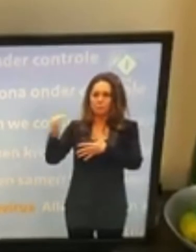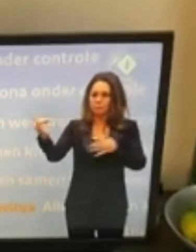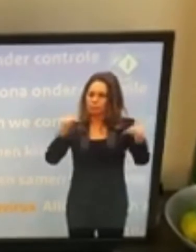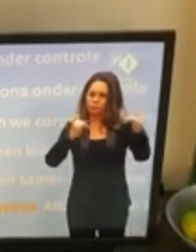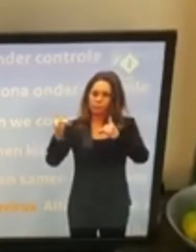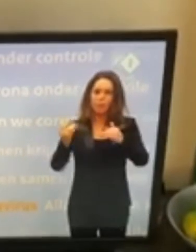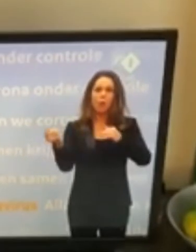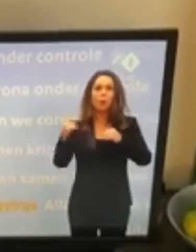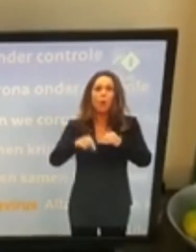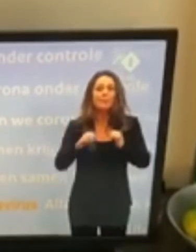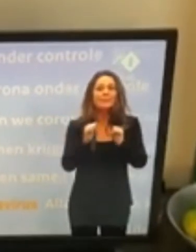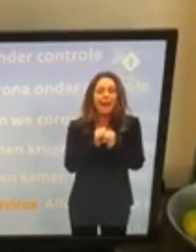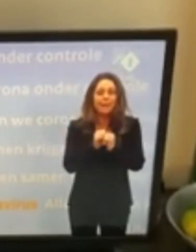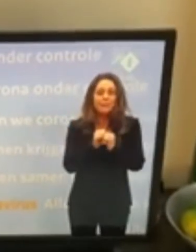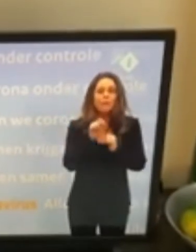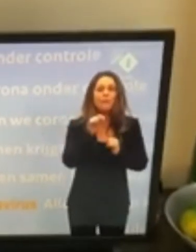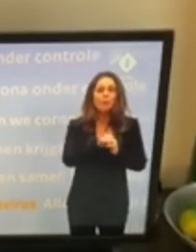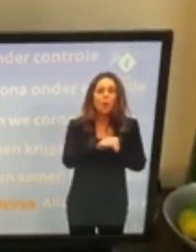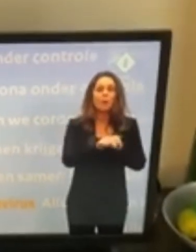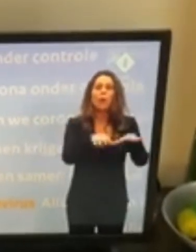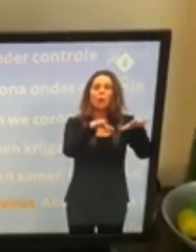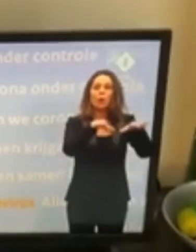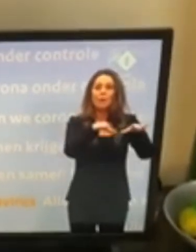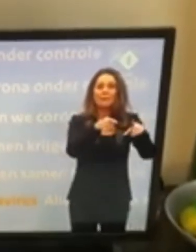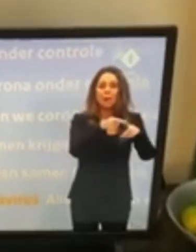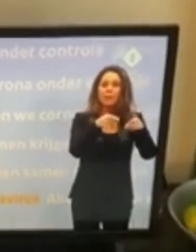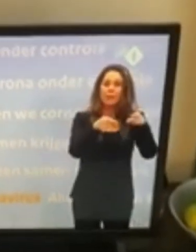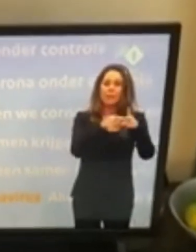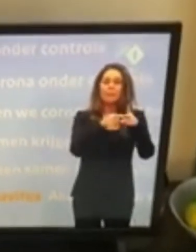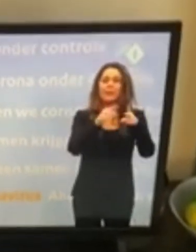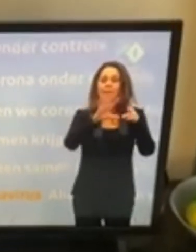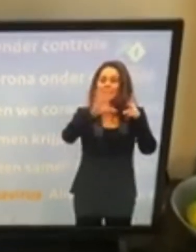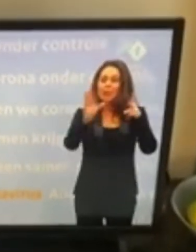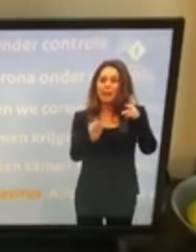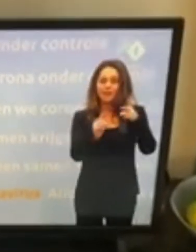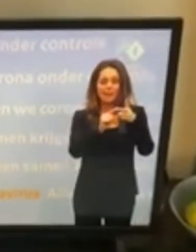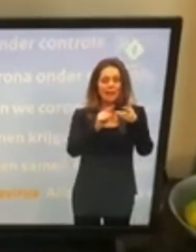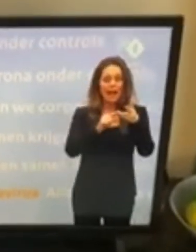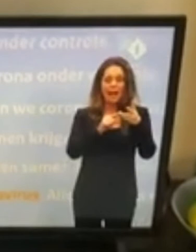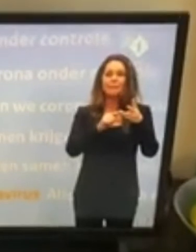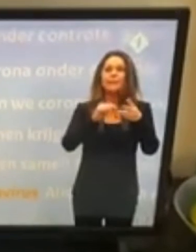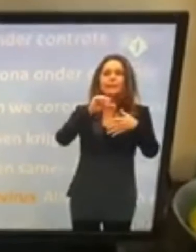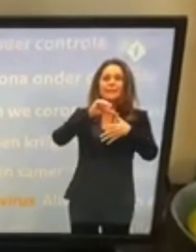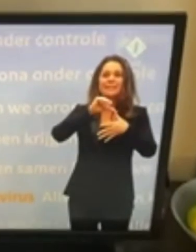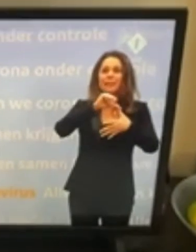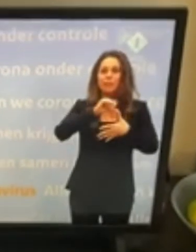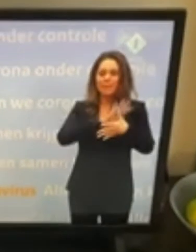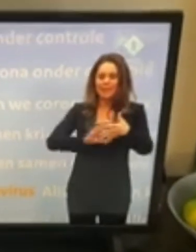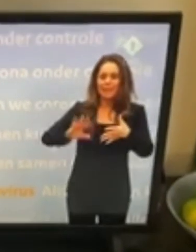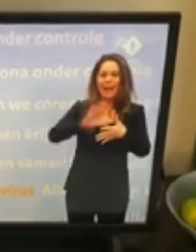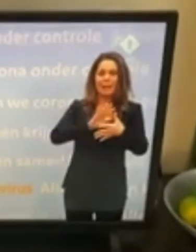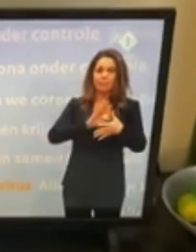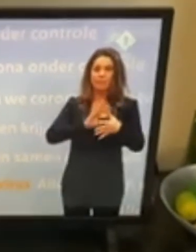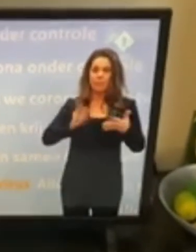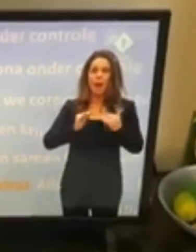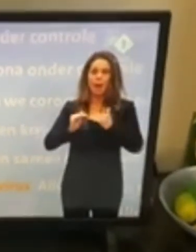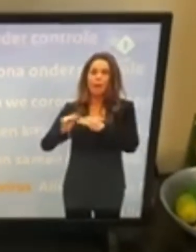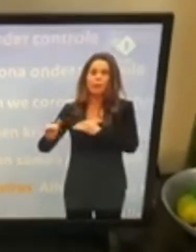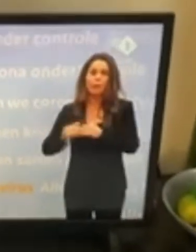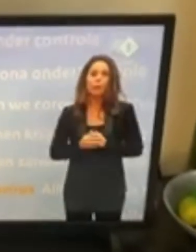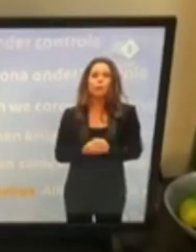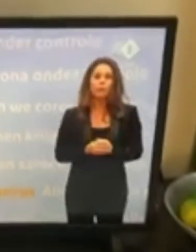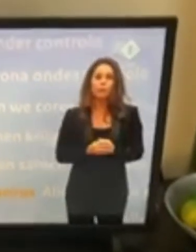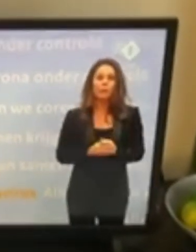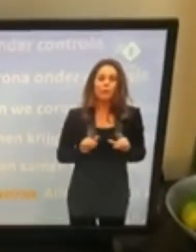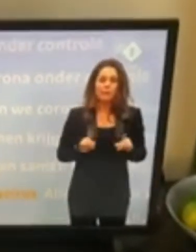aanstaande zaterdag voor het Verenigd Koninkrijk, Zuid-Afrika en alle landen uit Zuid-Amerika. Ook hier een zeer